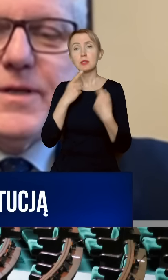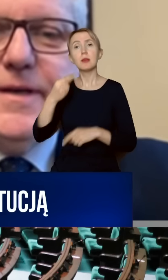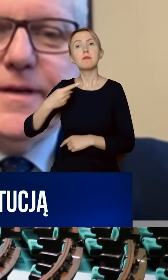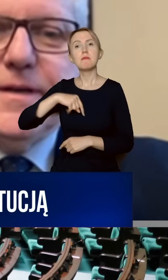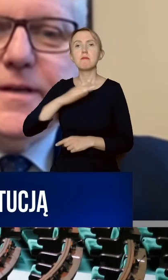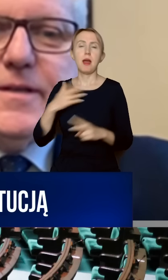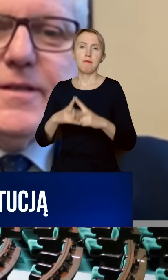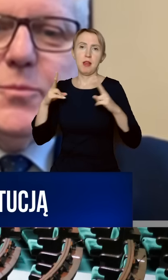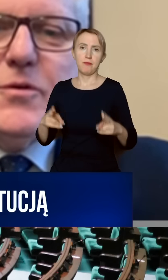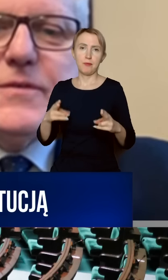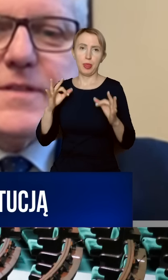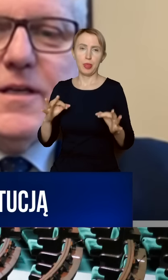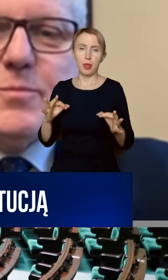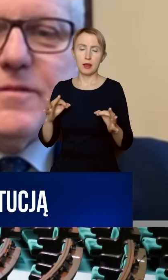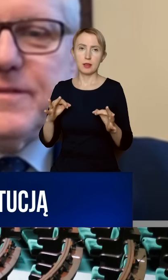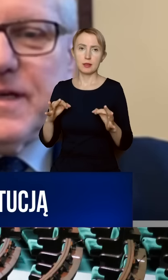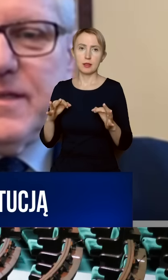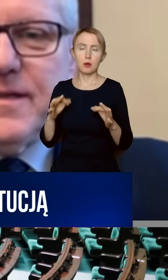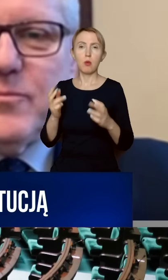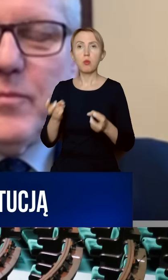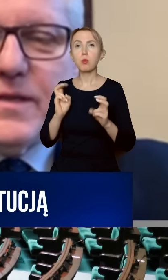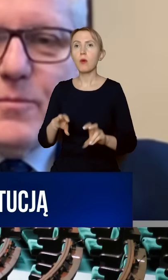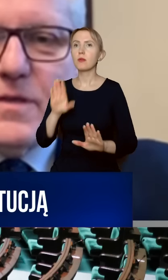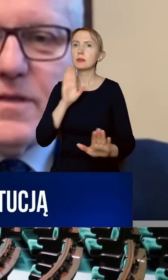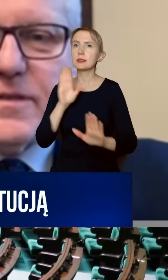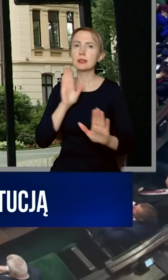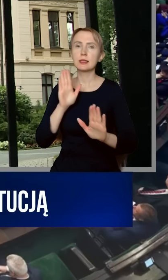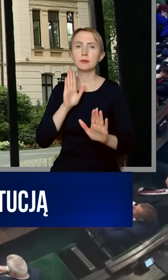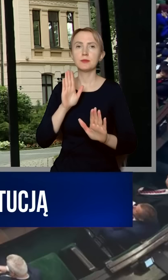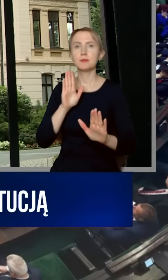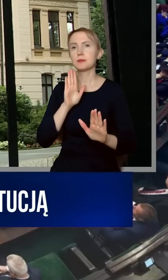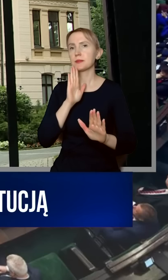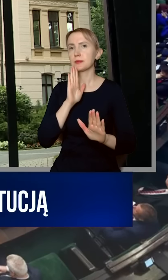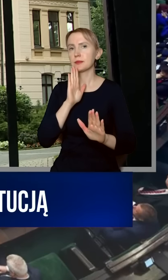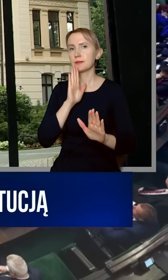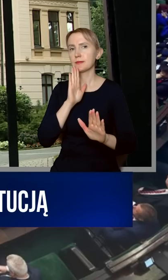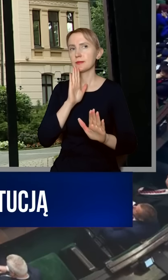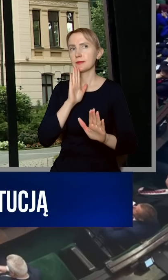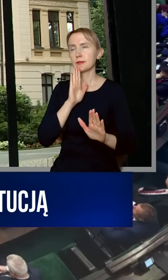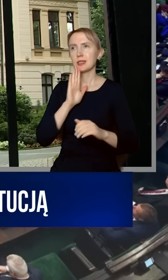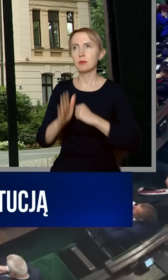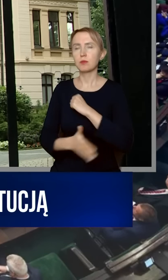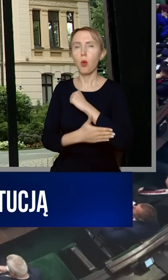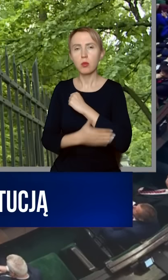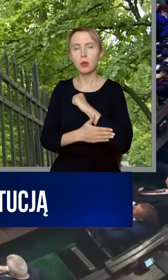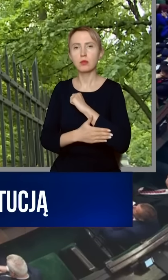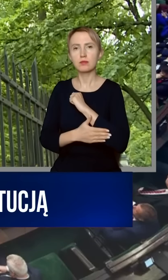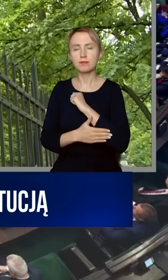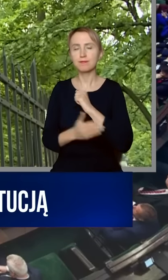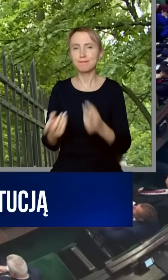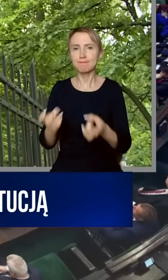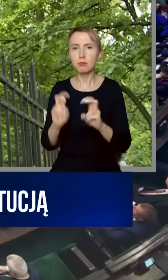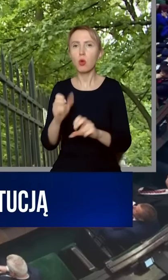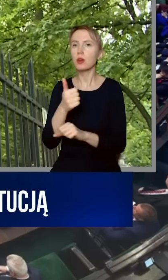w której powstaje pewna masa krytyczna, dlatego że no już